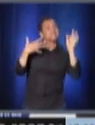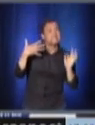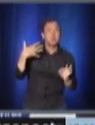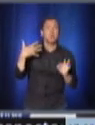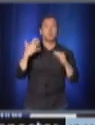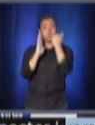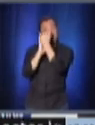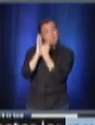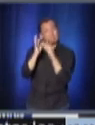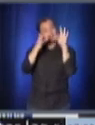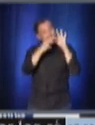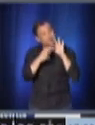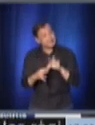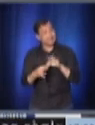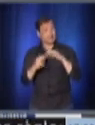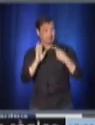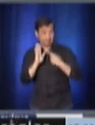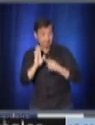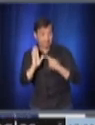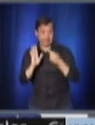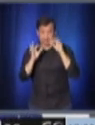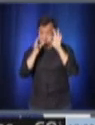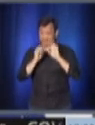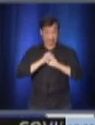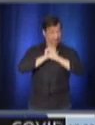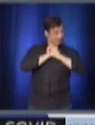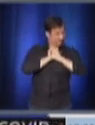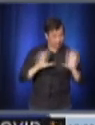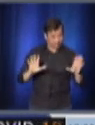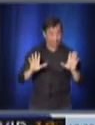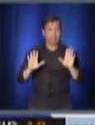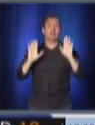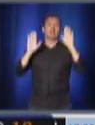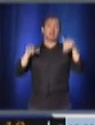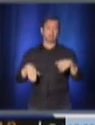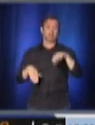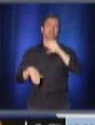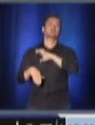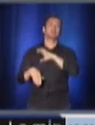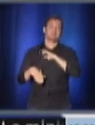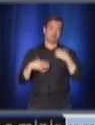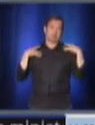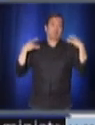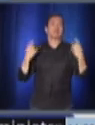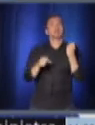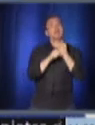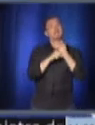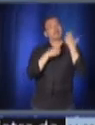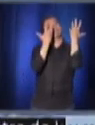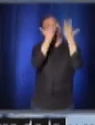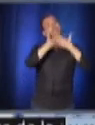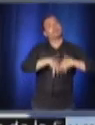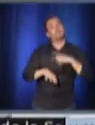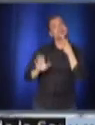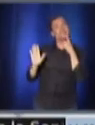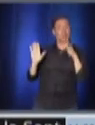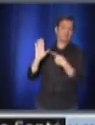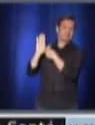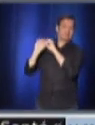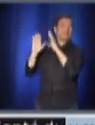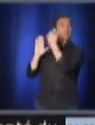règles-là sont précisées, bien, ça sera plus facile pour les policiers de faire leur travail. Et si vous me permettez, Monsieur le ministre, aussi, les équipes de